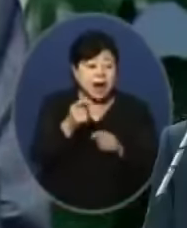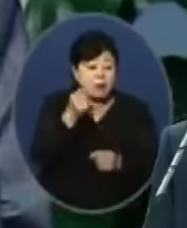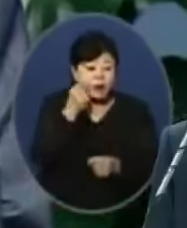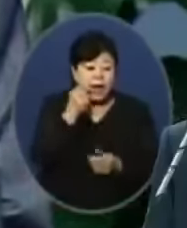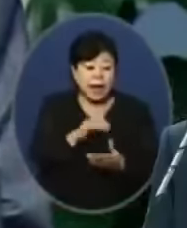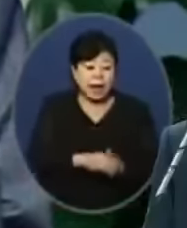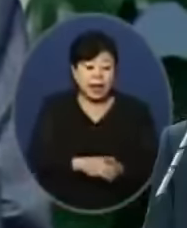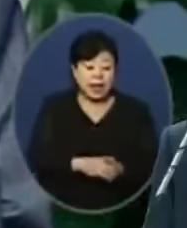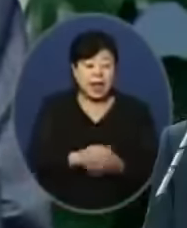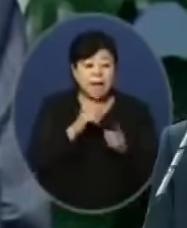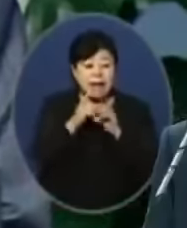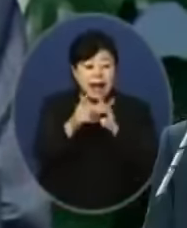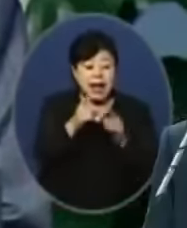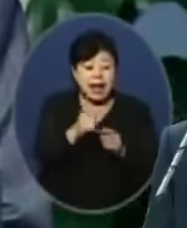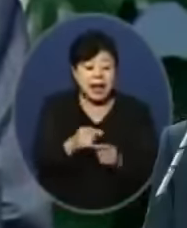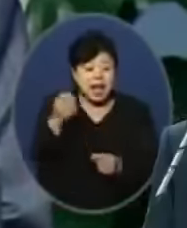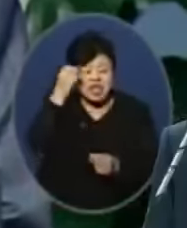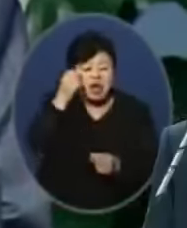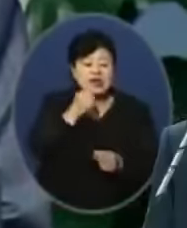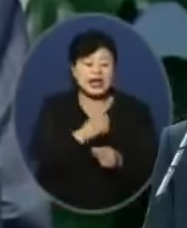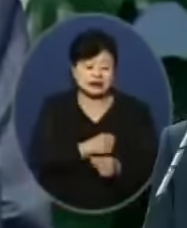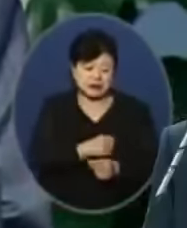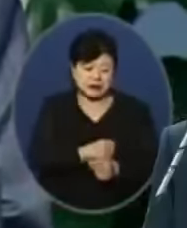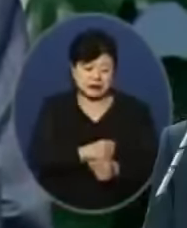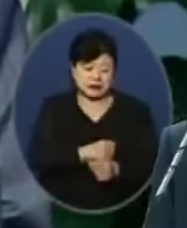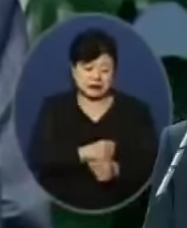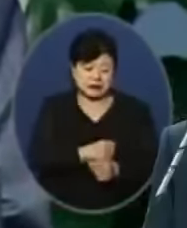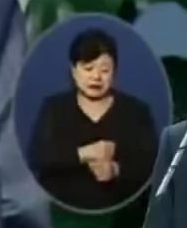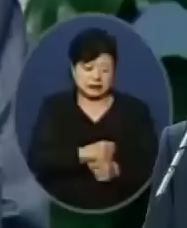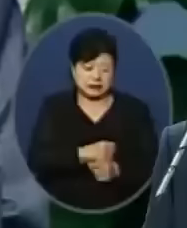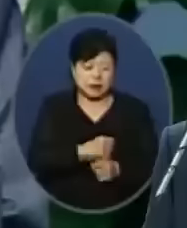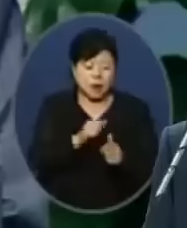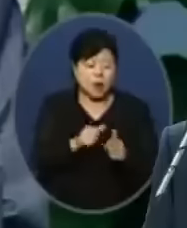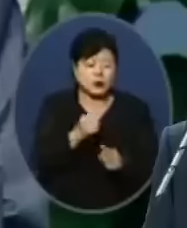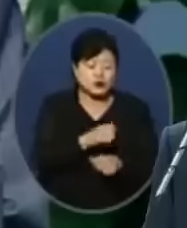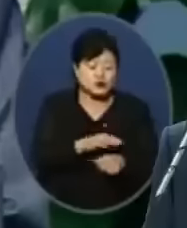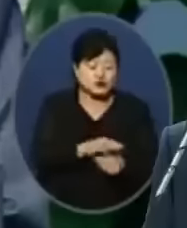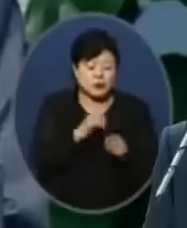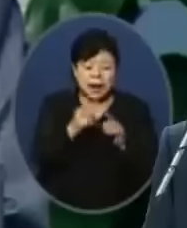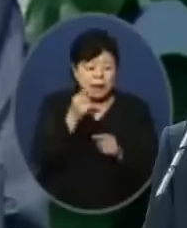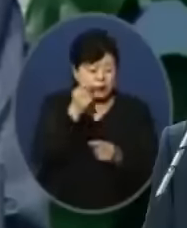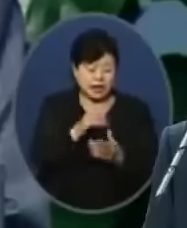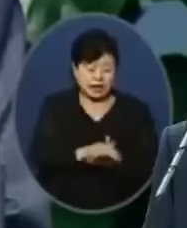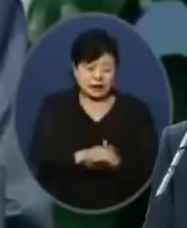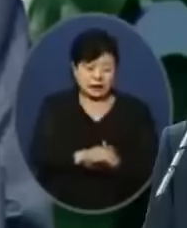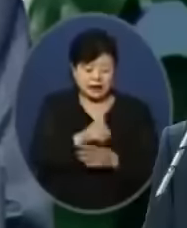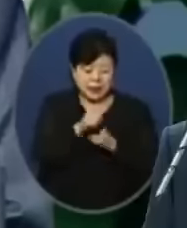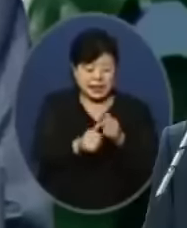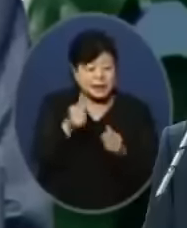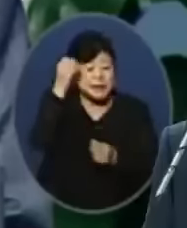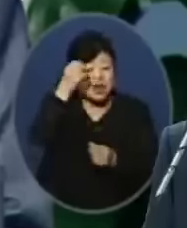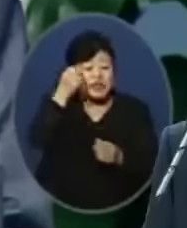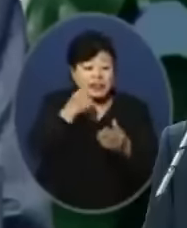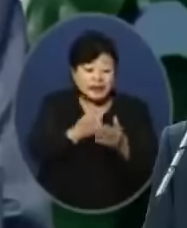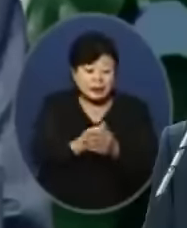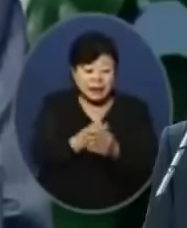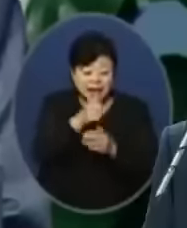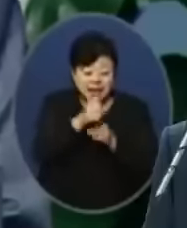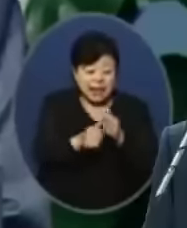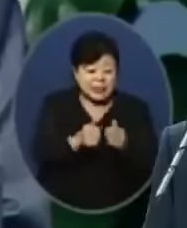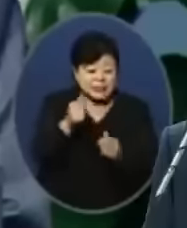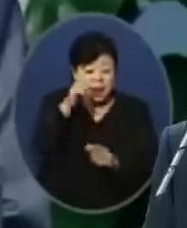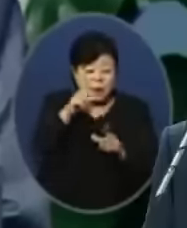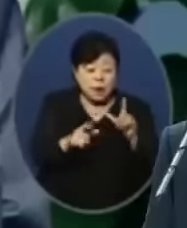못합니다. 말은 영이 하는 것이지 혼이나 육이 말하는 것이 아닌 것입니다. 하나님은 영이시라